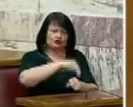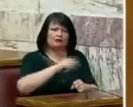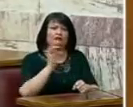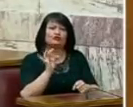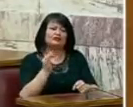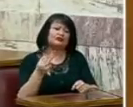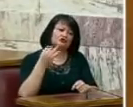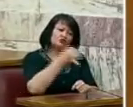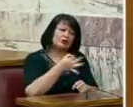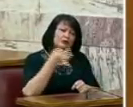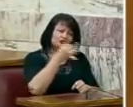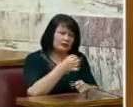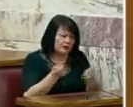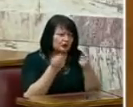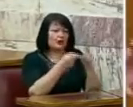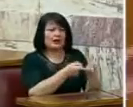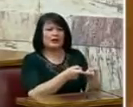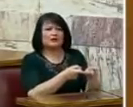στην άλλη επιστολή.